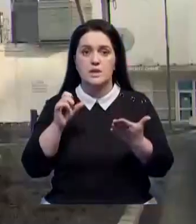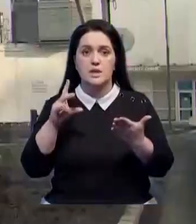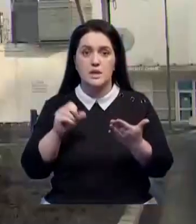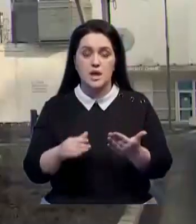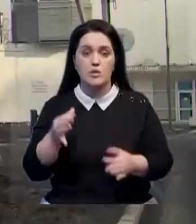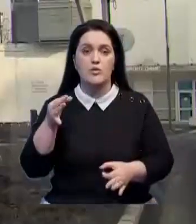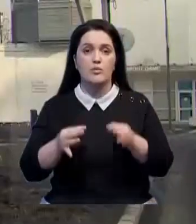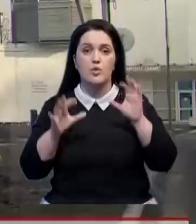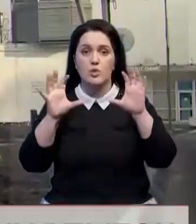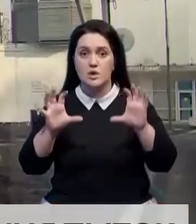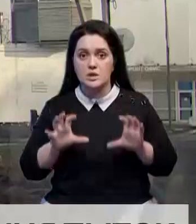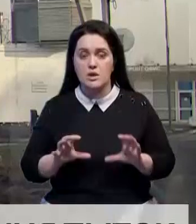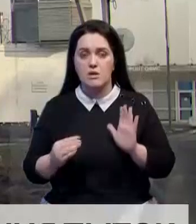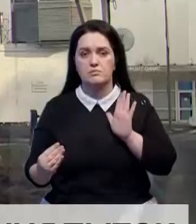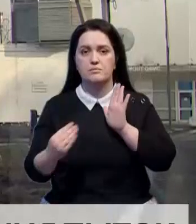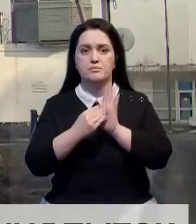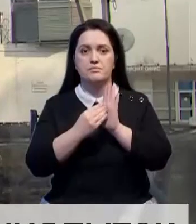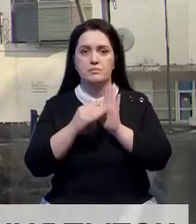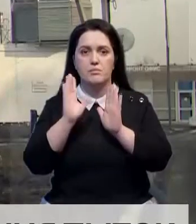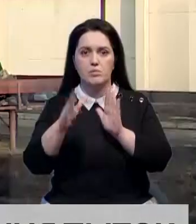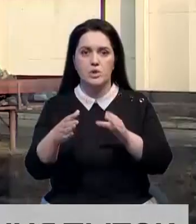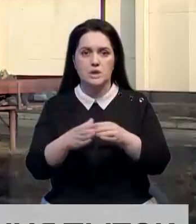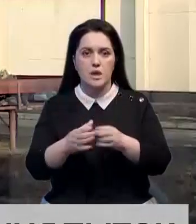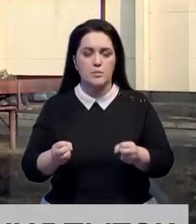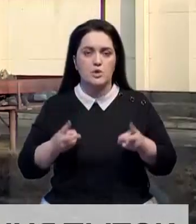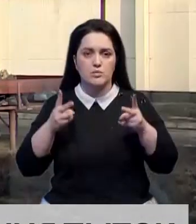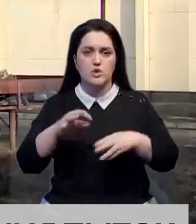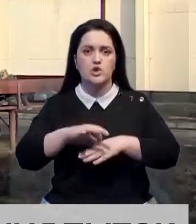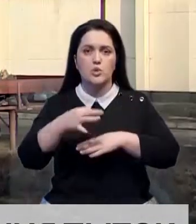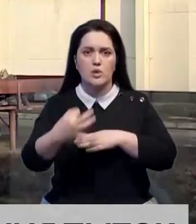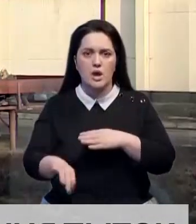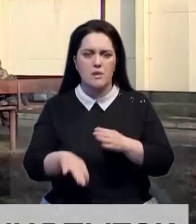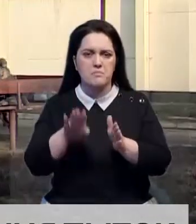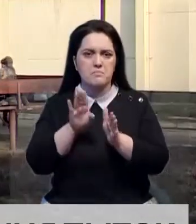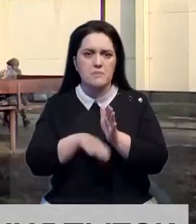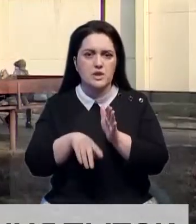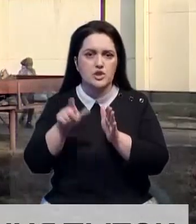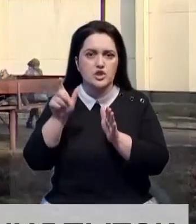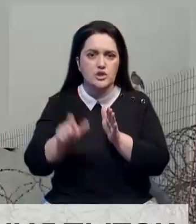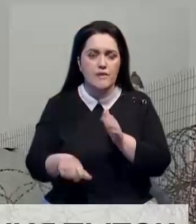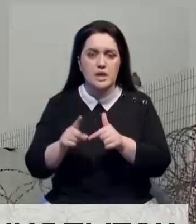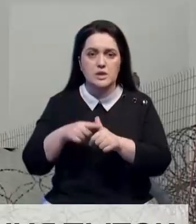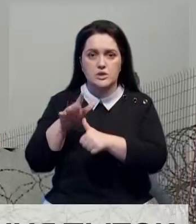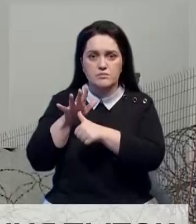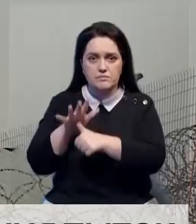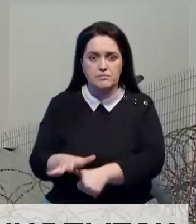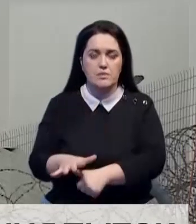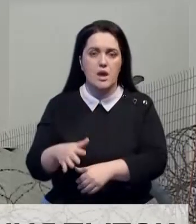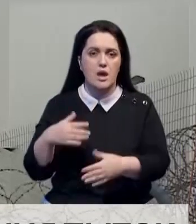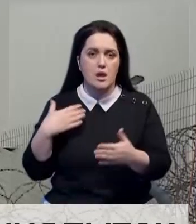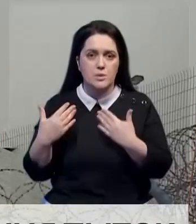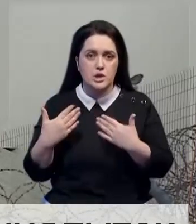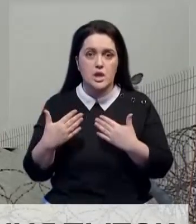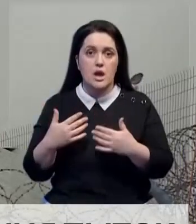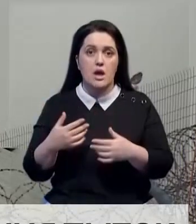сенаторы. Теперь в Уголовном кодексе появится новый состав преступления – жестокое, бесчеловечное или унижающее